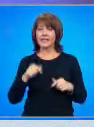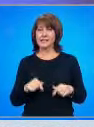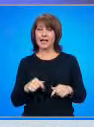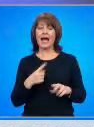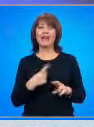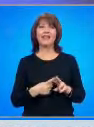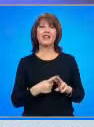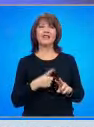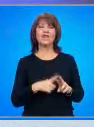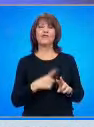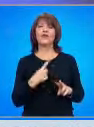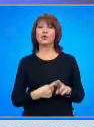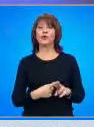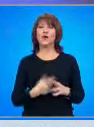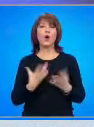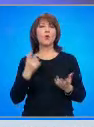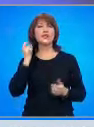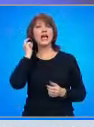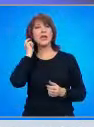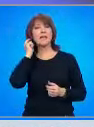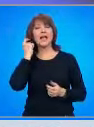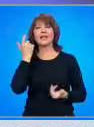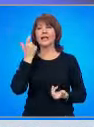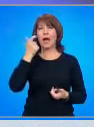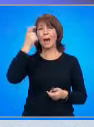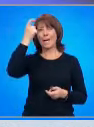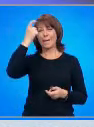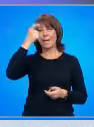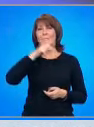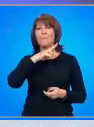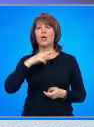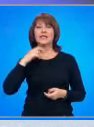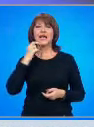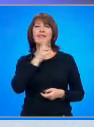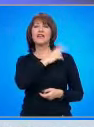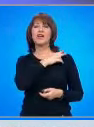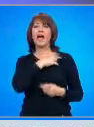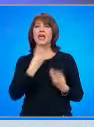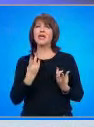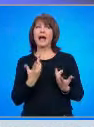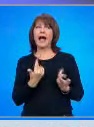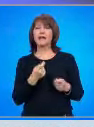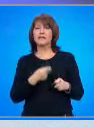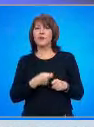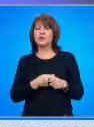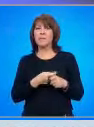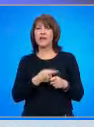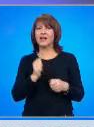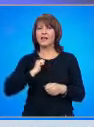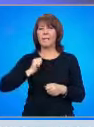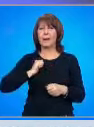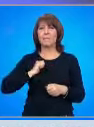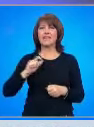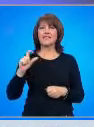детайлите. Добър вечер, Иво. Кои са имената на полицейските началници и как са улеснили осигуряването на полицейски чадър над